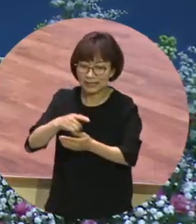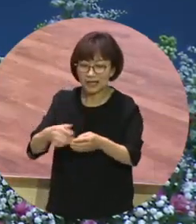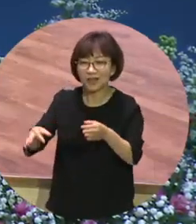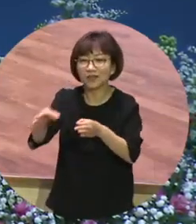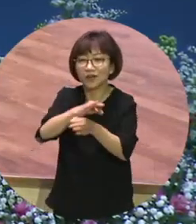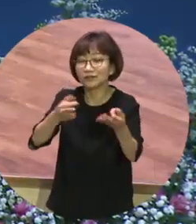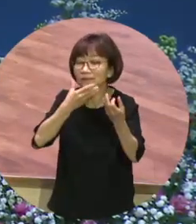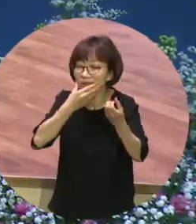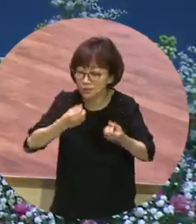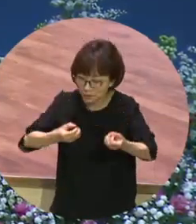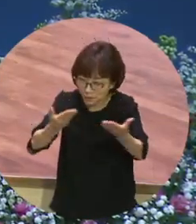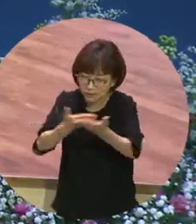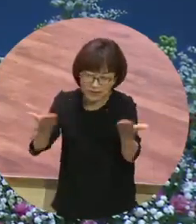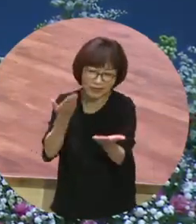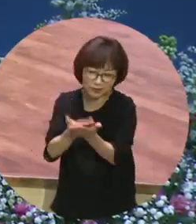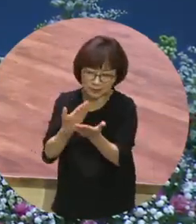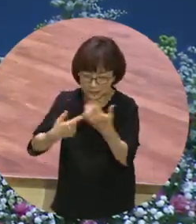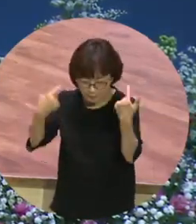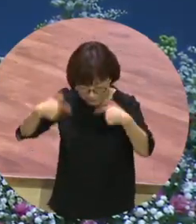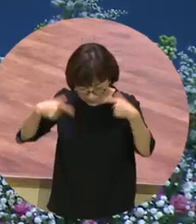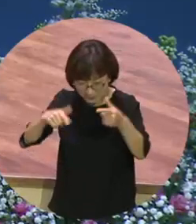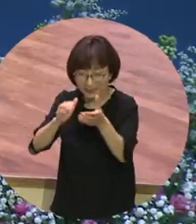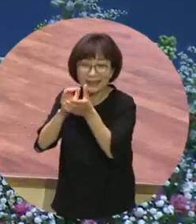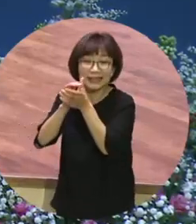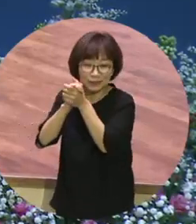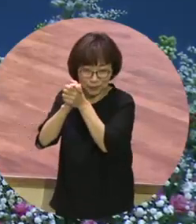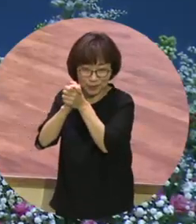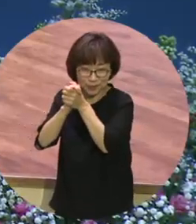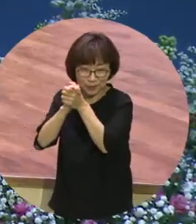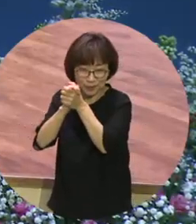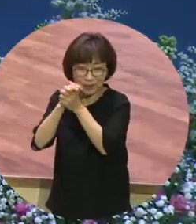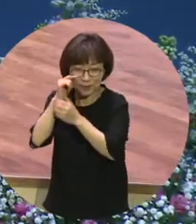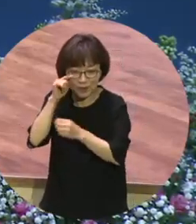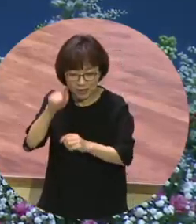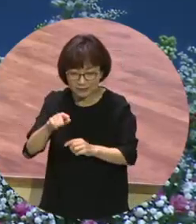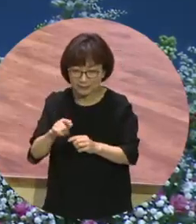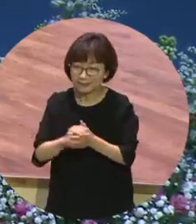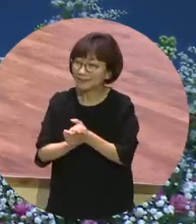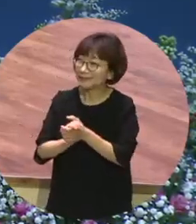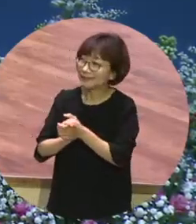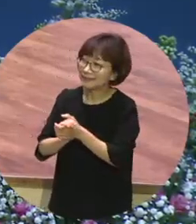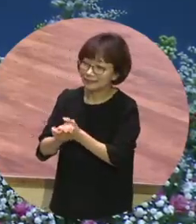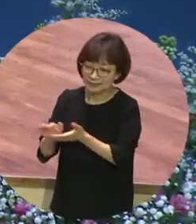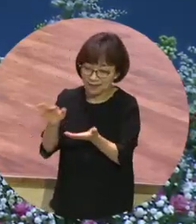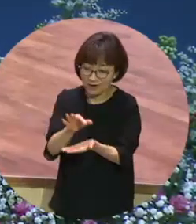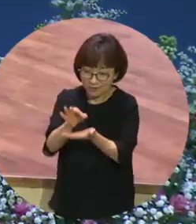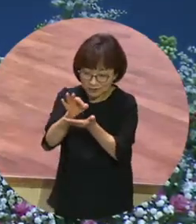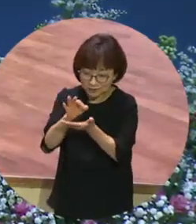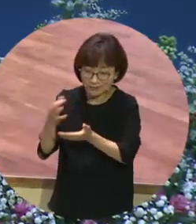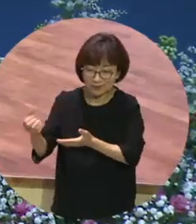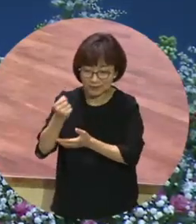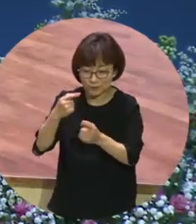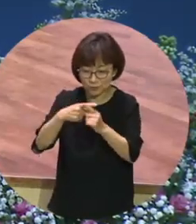경제적 증거를 주십시오. 그래서 이들을 통해서 헌당되어지게 하여 주옵소서. 매일 정식이도 하고 있습니다.